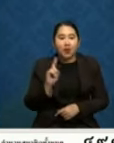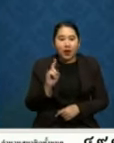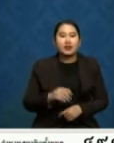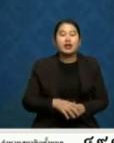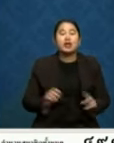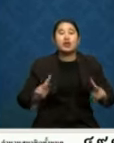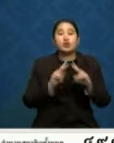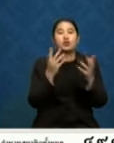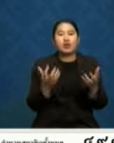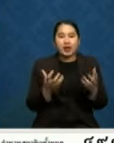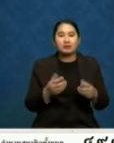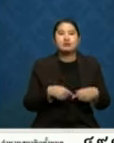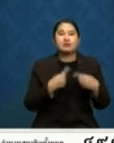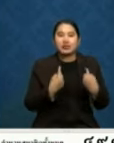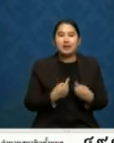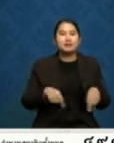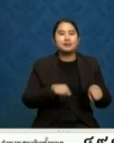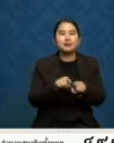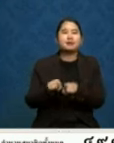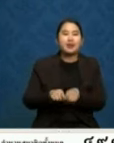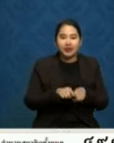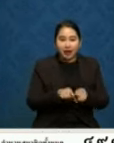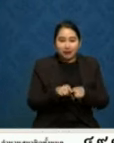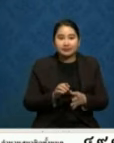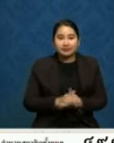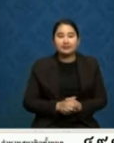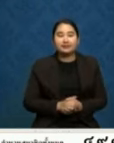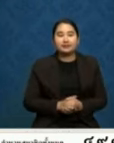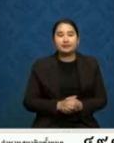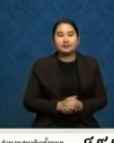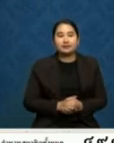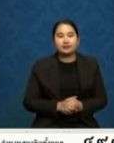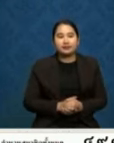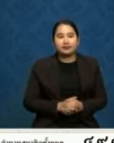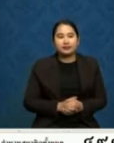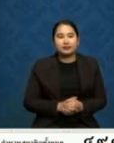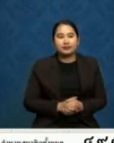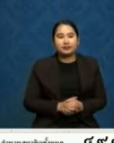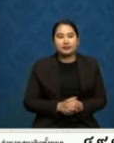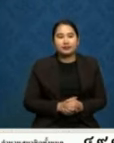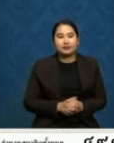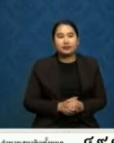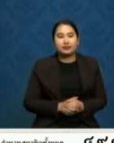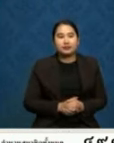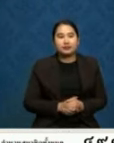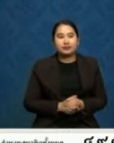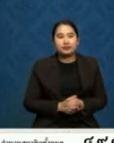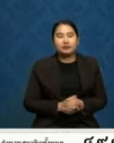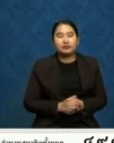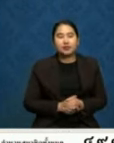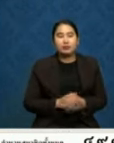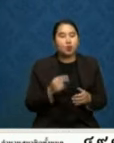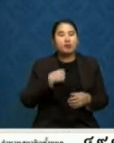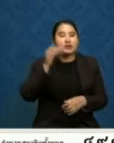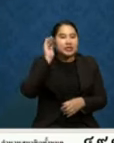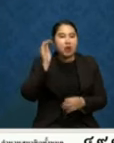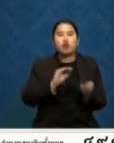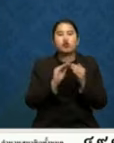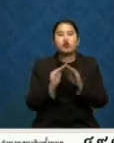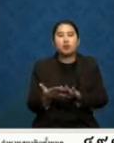างกระทรวงยุติธรรมมีจิตใจไม่ต่างกับเราท่านที่ยืนกันอยู่ในจุดนี้นะครับผมเชื่อมั่นครับว่าไม่มีการยุบครับ